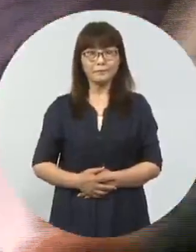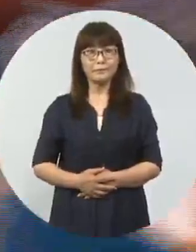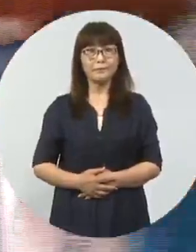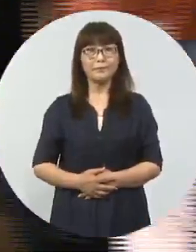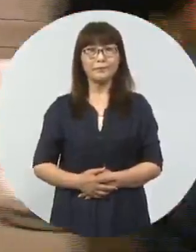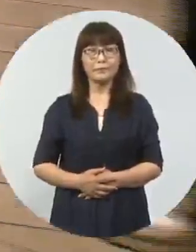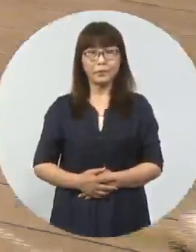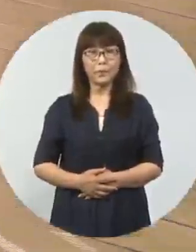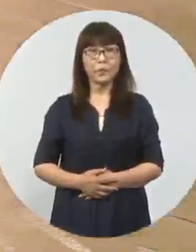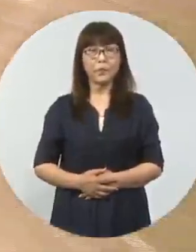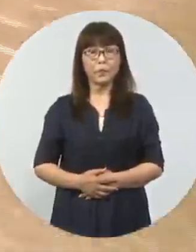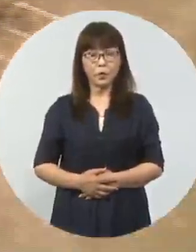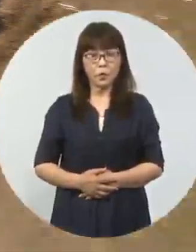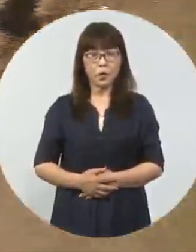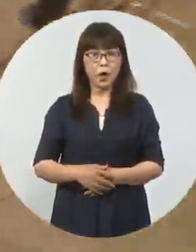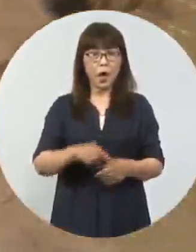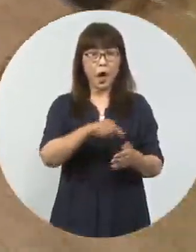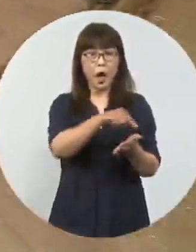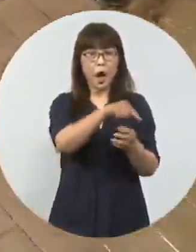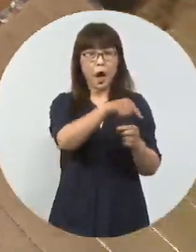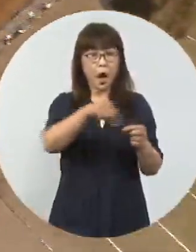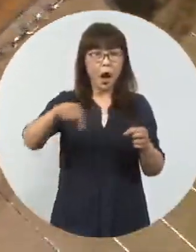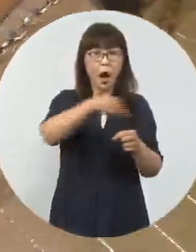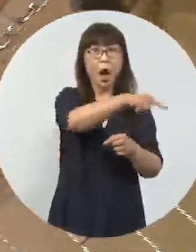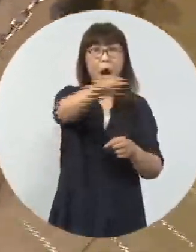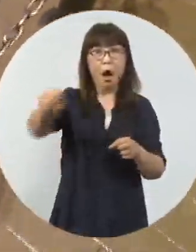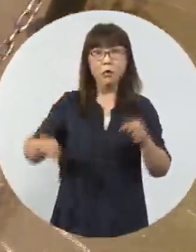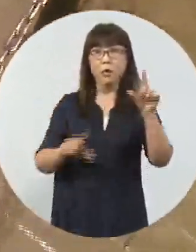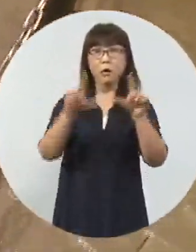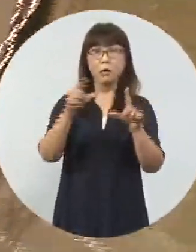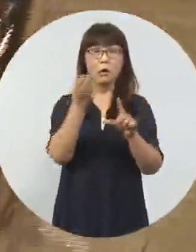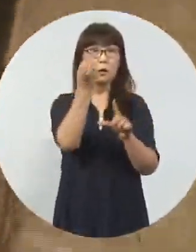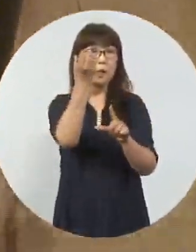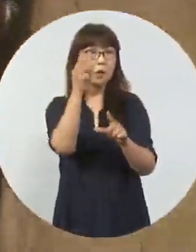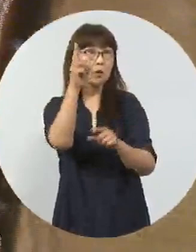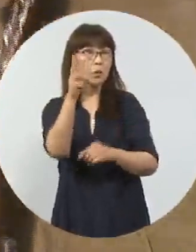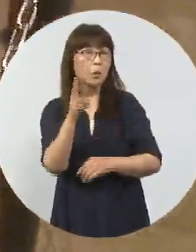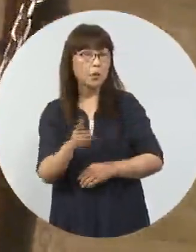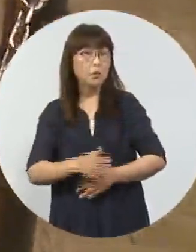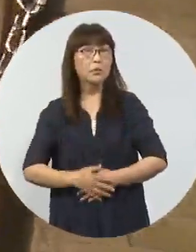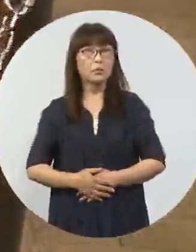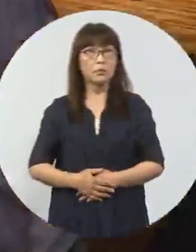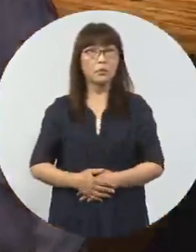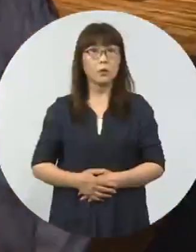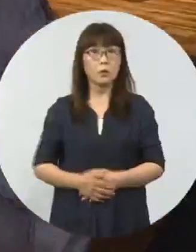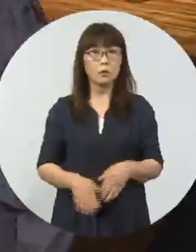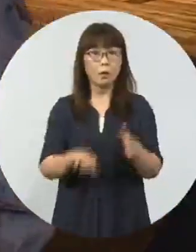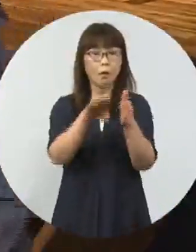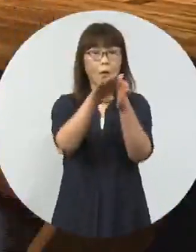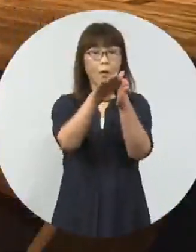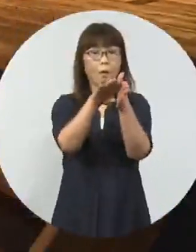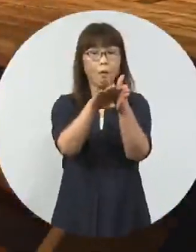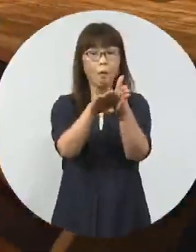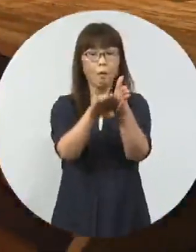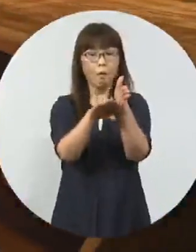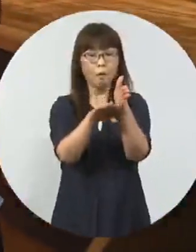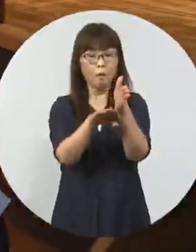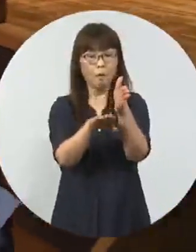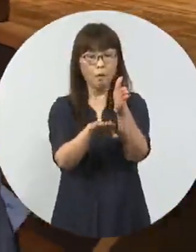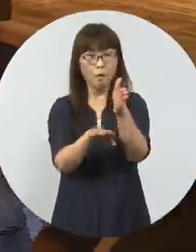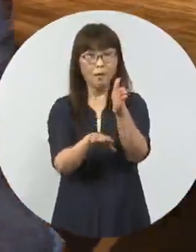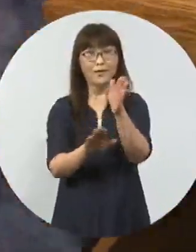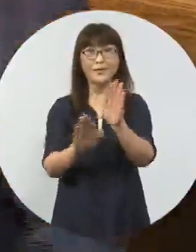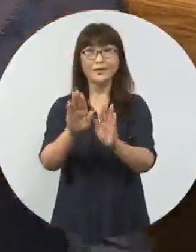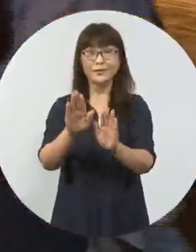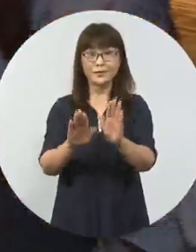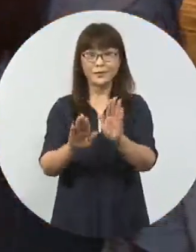とてもねこう変わった形、半円型しているっていうのがね珍しいそうです。今もうこの床よりさらに下にどんどんどんどん下がっ